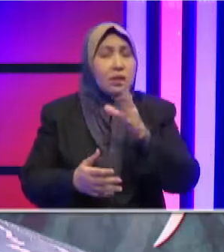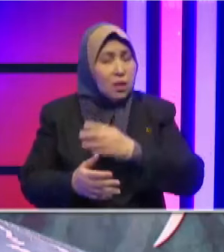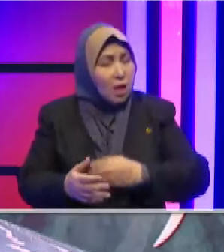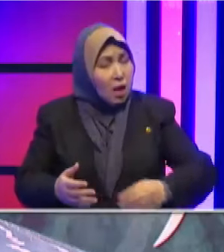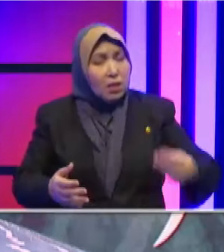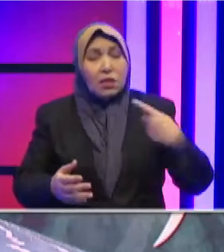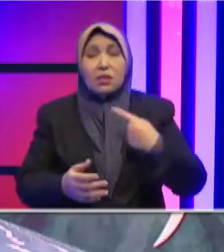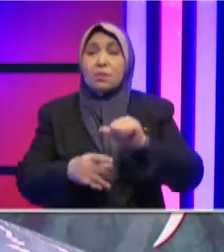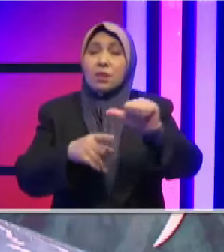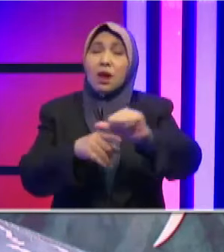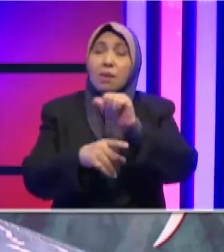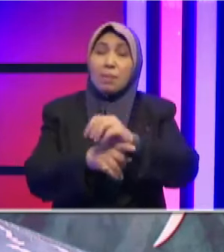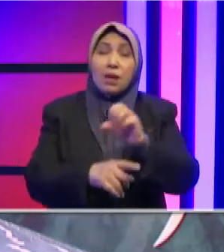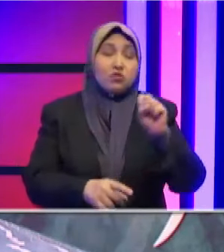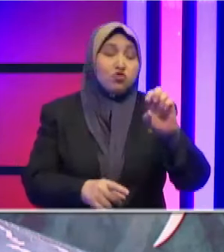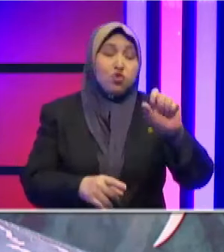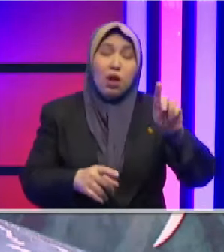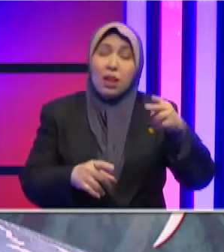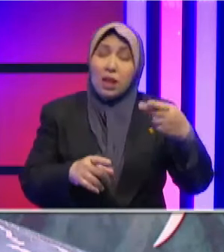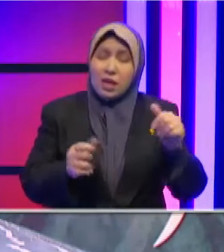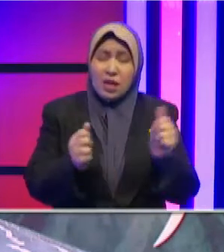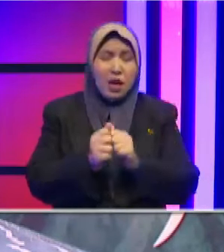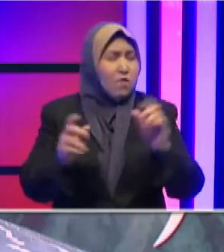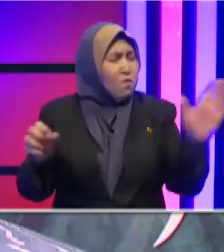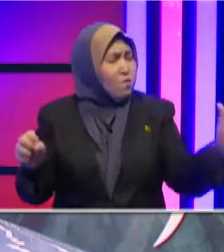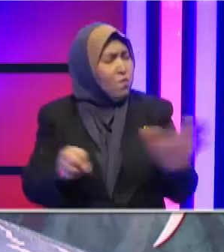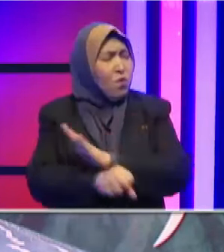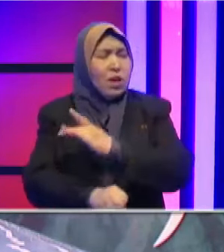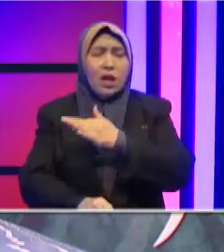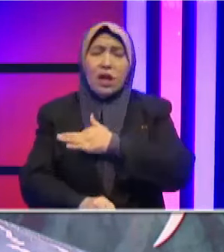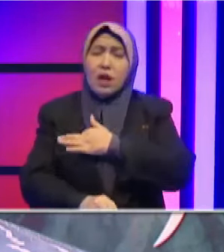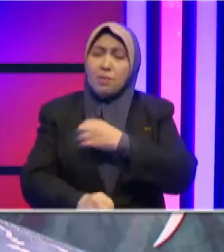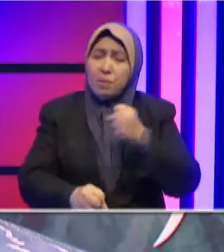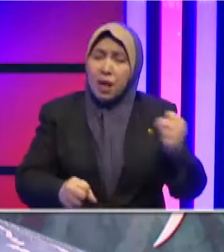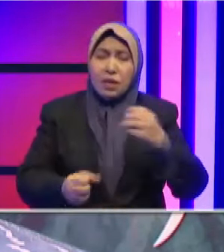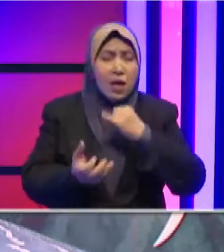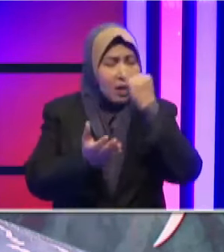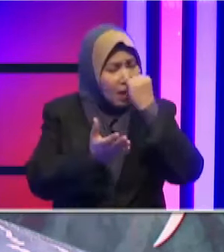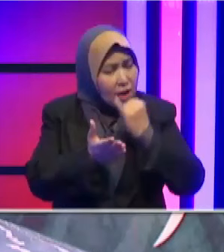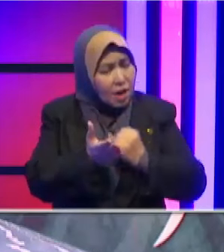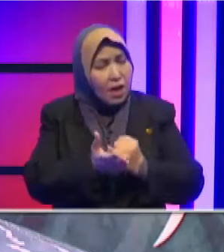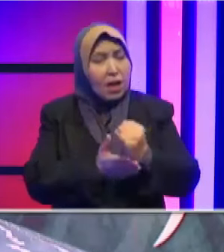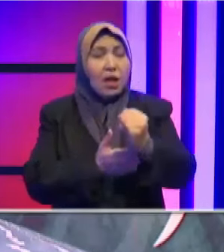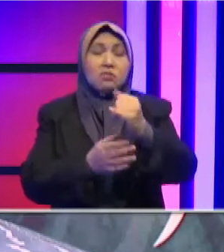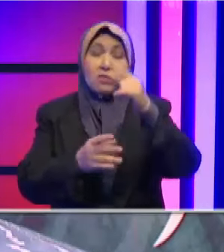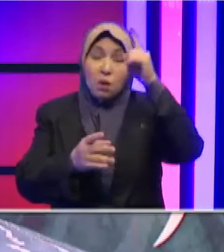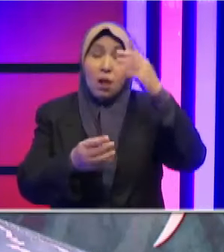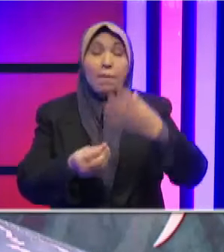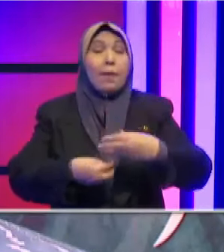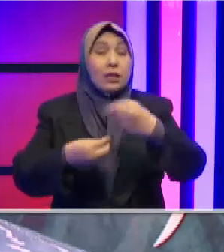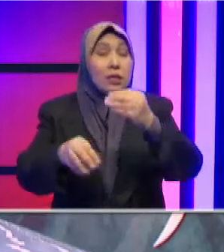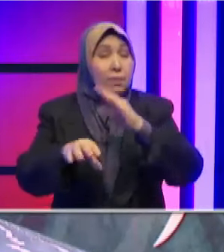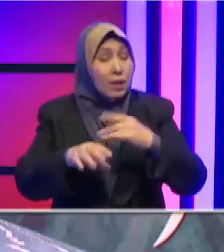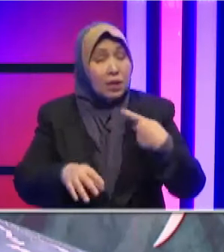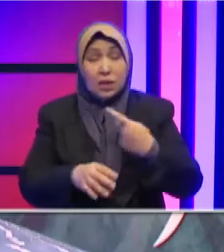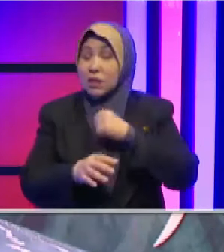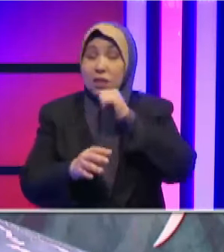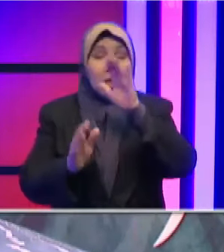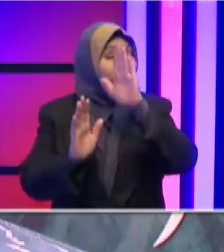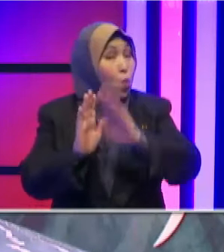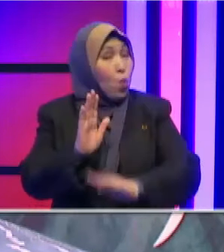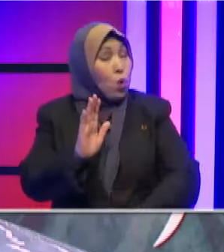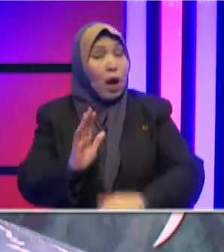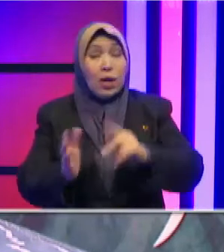dan kita beramal sholeh dengan penuh keimanan dan keikhlasan kepada Allah Allah berikan kepada kita tidak akan dikurangkan